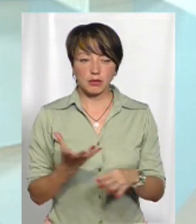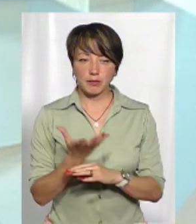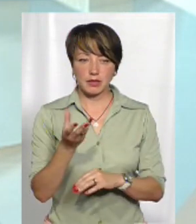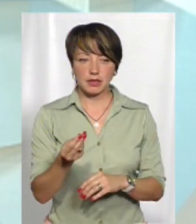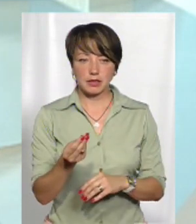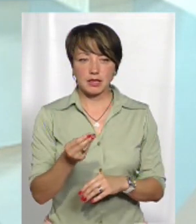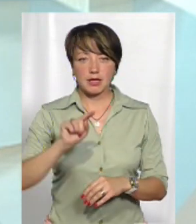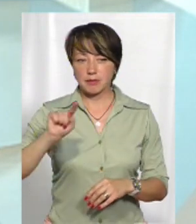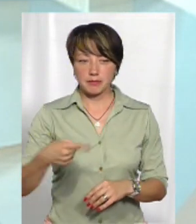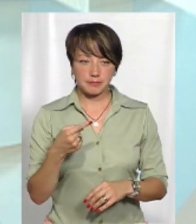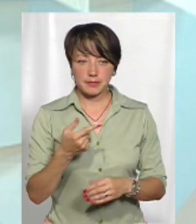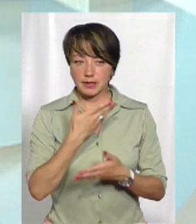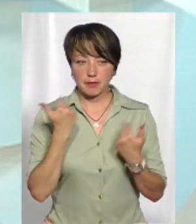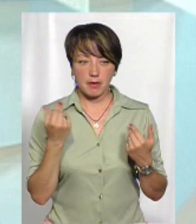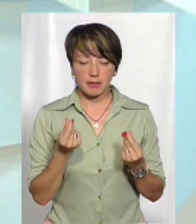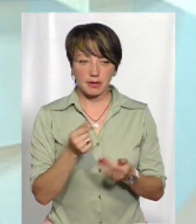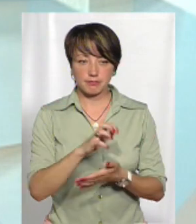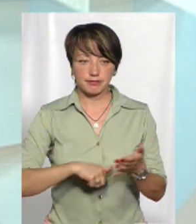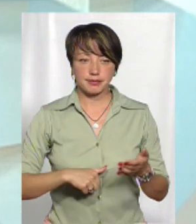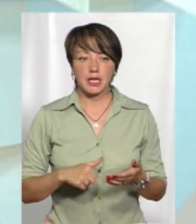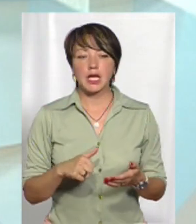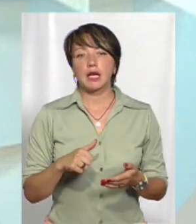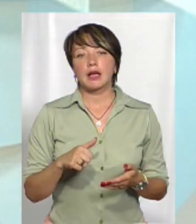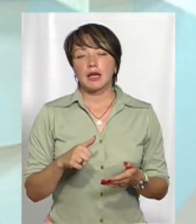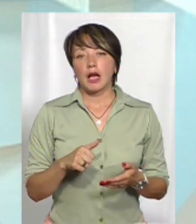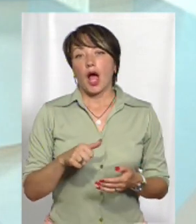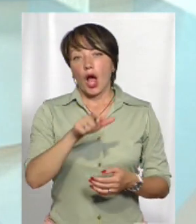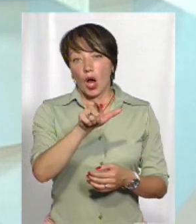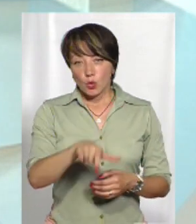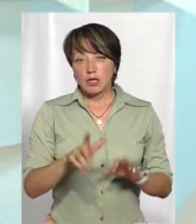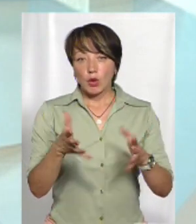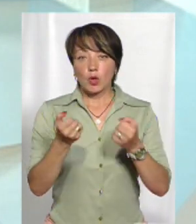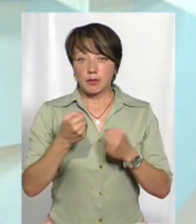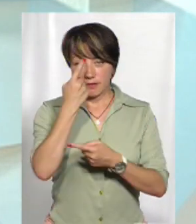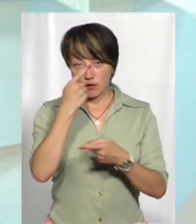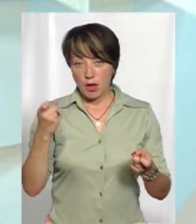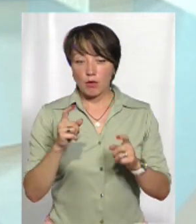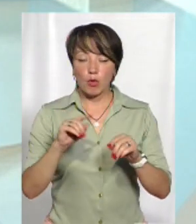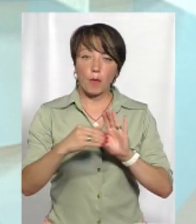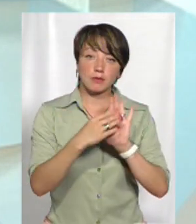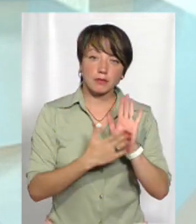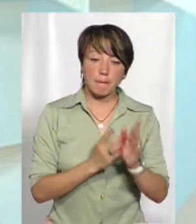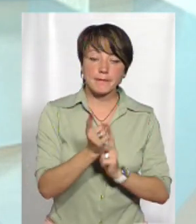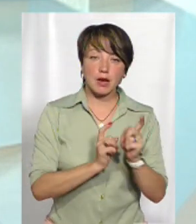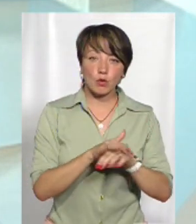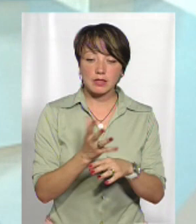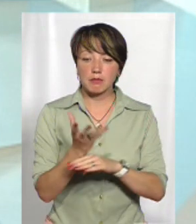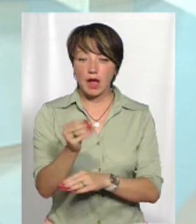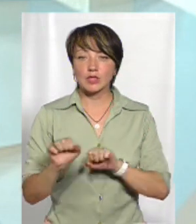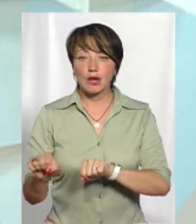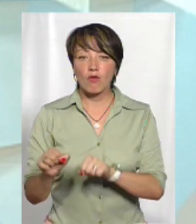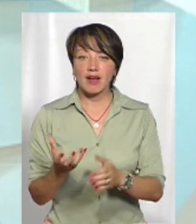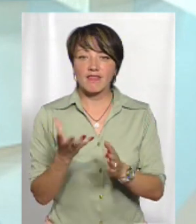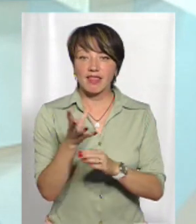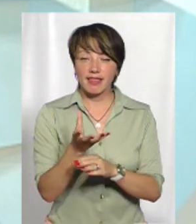потрібно, не стягується плата. І особа буде отримувати інформацію про призначення перерахунок пенсії, про сплату страхових